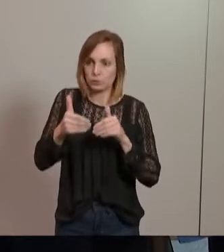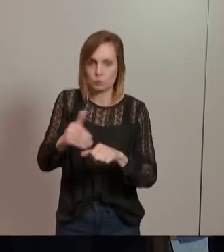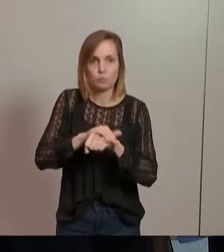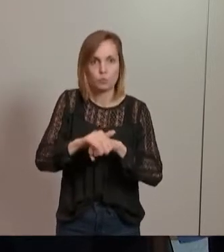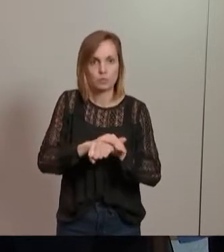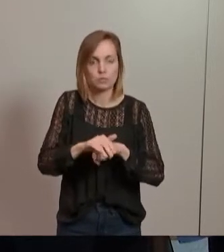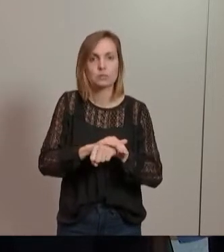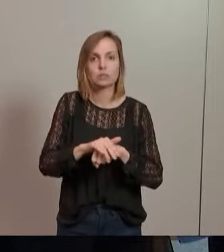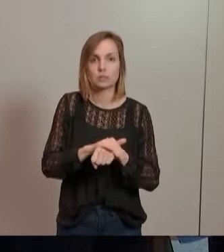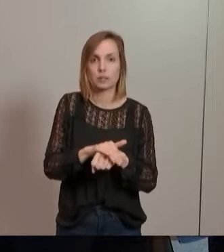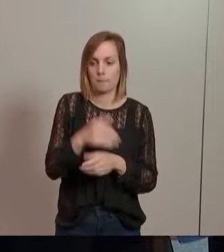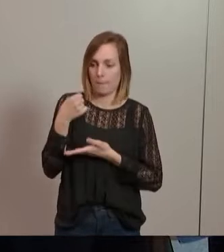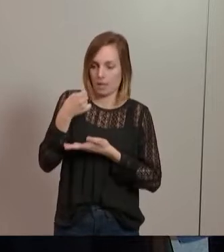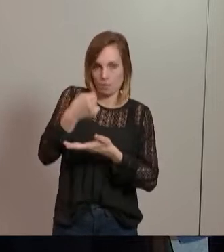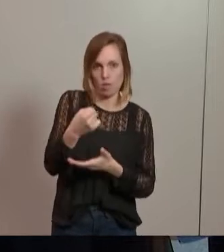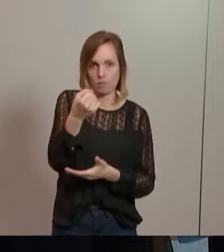politique d'amélioration de notre patrimoine bâti.